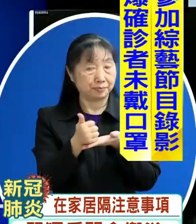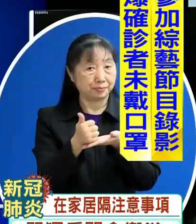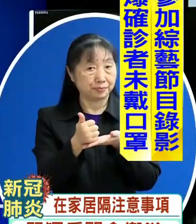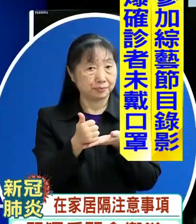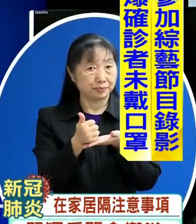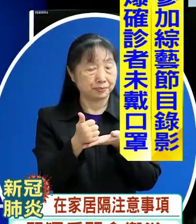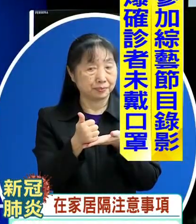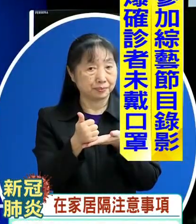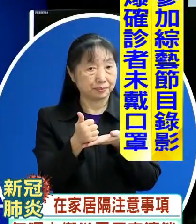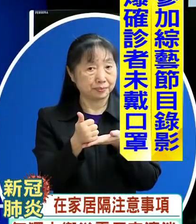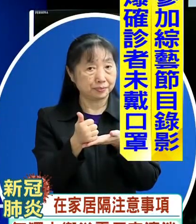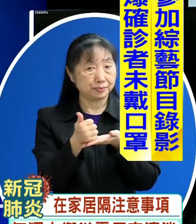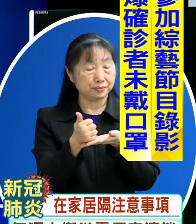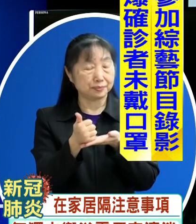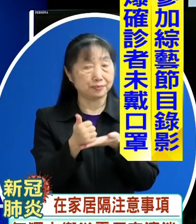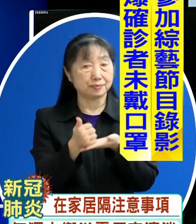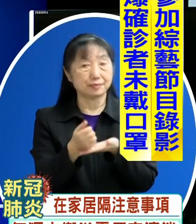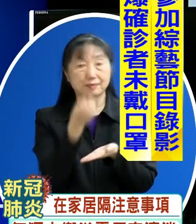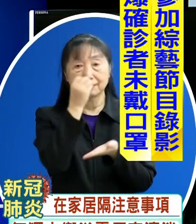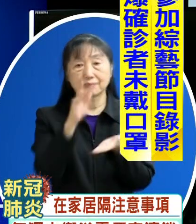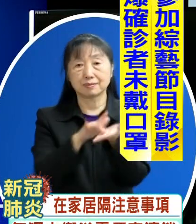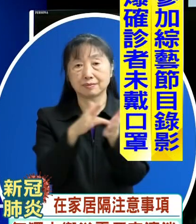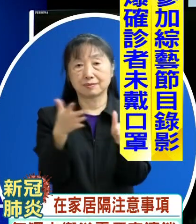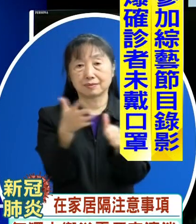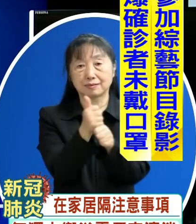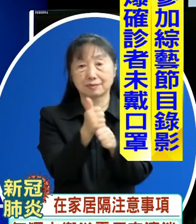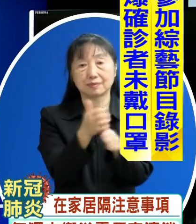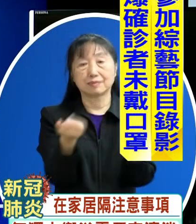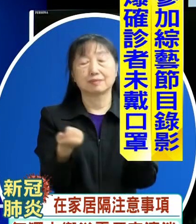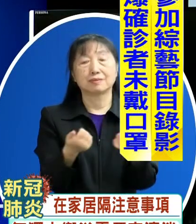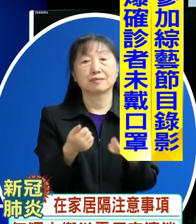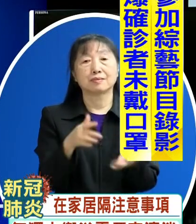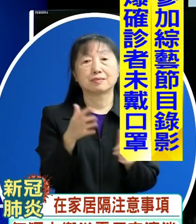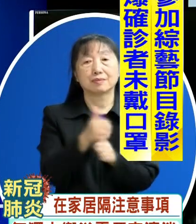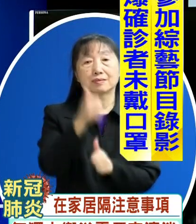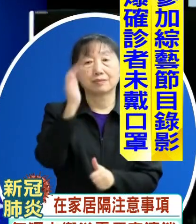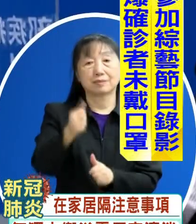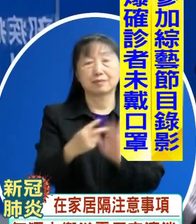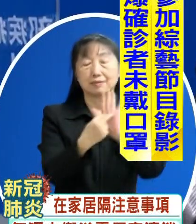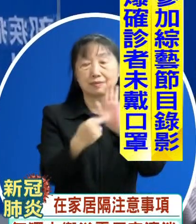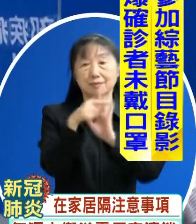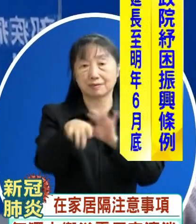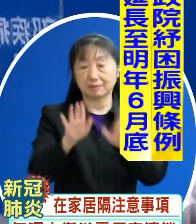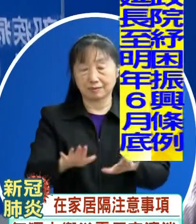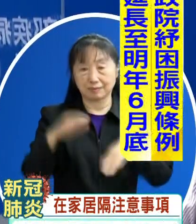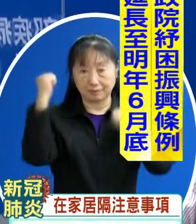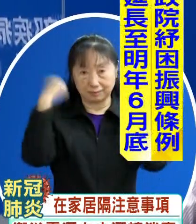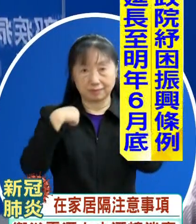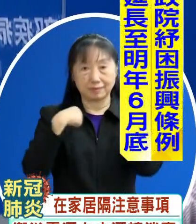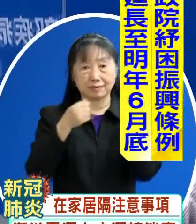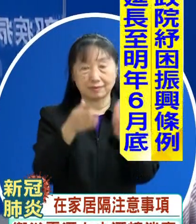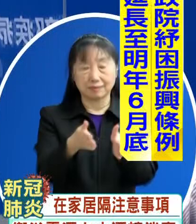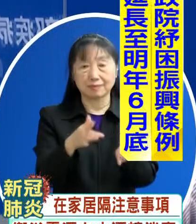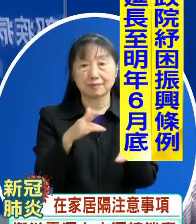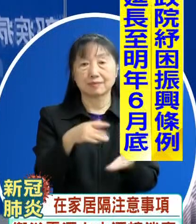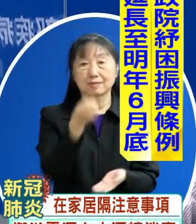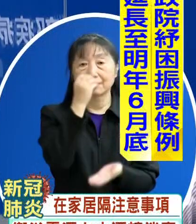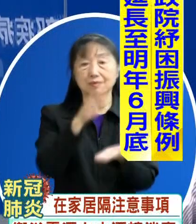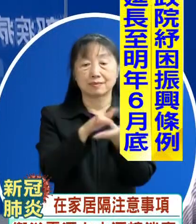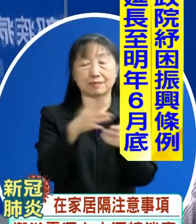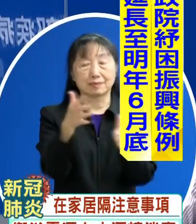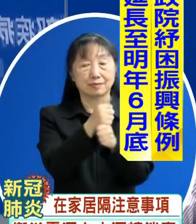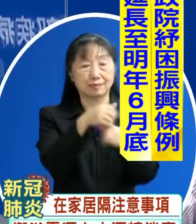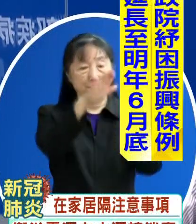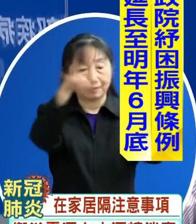发展的走向性才会知道。好，我们其实大家比较关注的，那究竟呢这个儿童疫苗究竟什么时候能够开打？今天食药署也